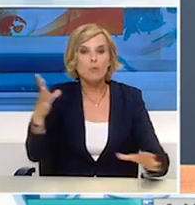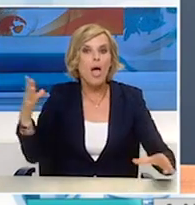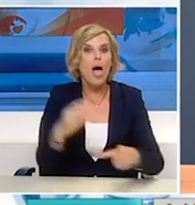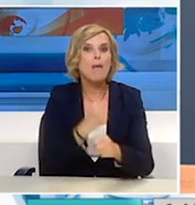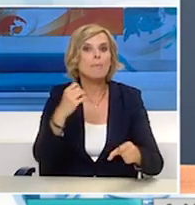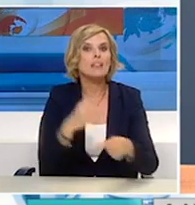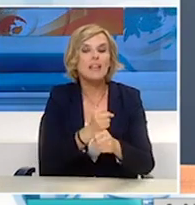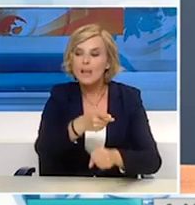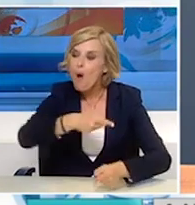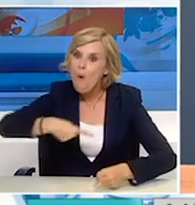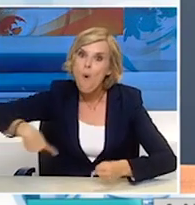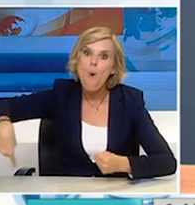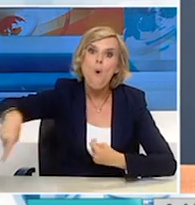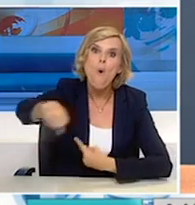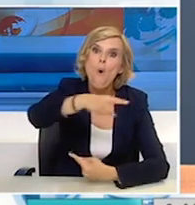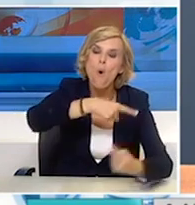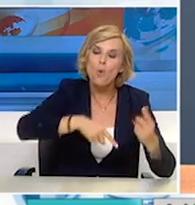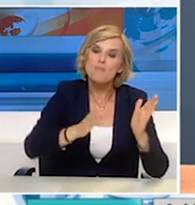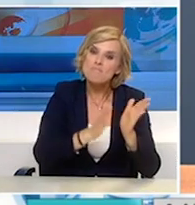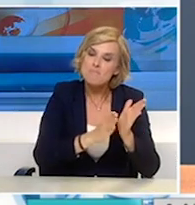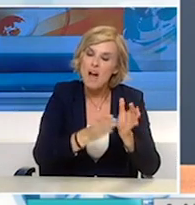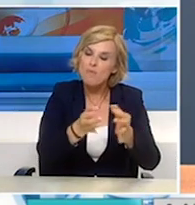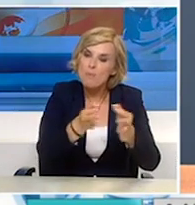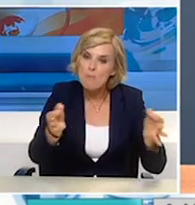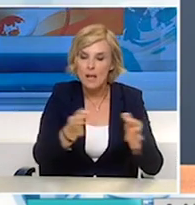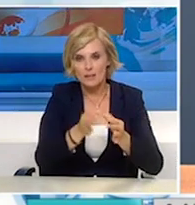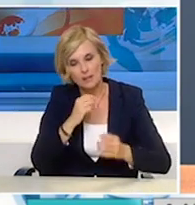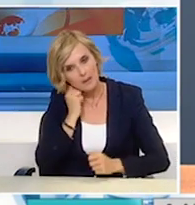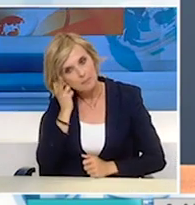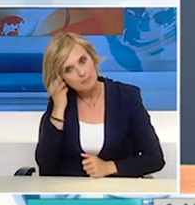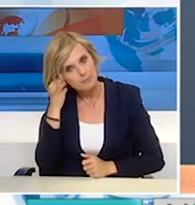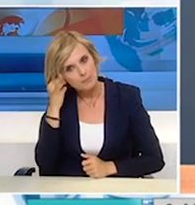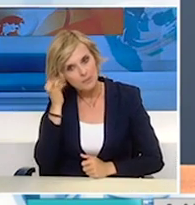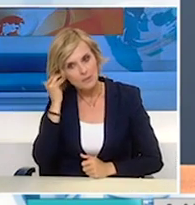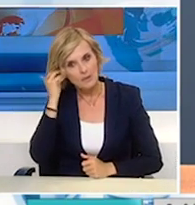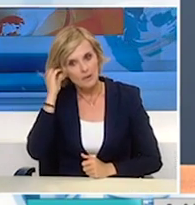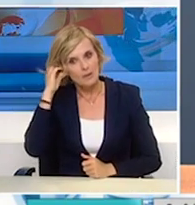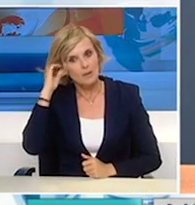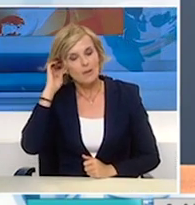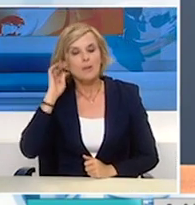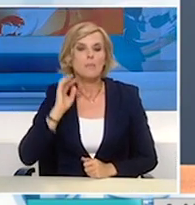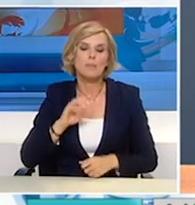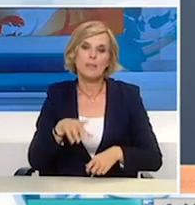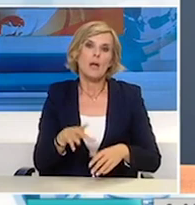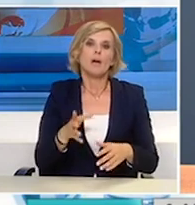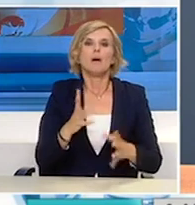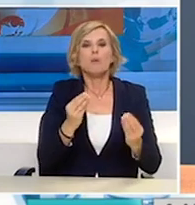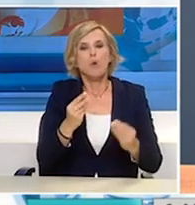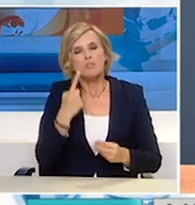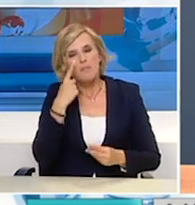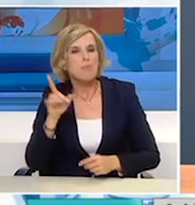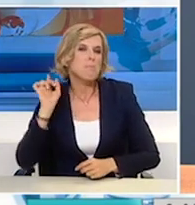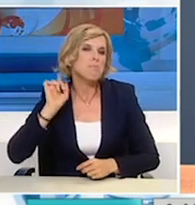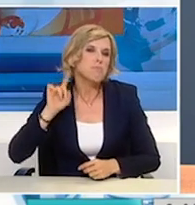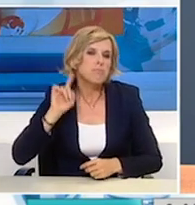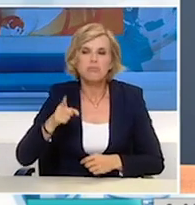μας, που προσπαθούμε να τηρούμε όσο καλύτερα μπορούμε τα μέτρα. Κάποιες εικόνες, στις οποίες υπάρχει μαζική συνάθρηση χωρίς να τηρούνται τα μέτρα, είναι